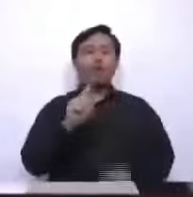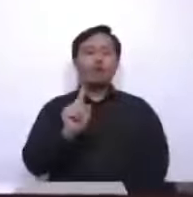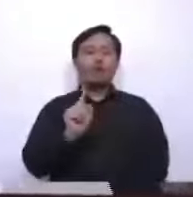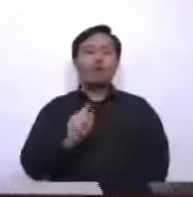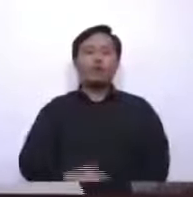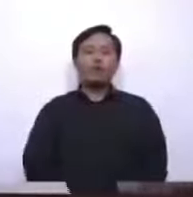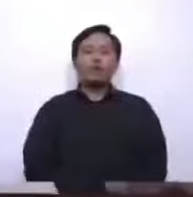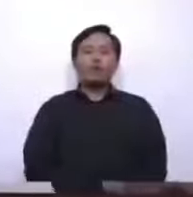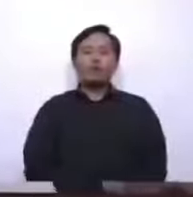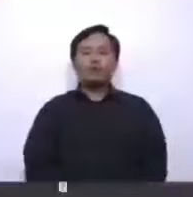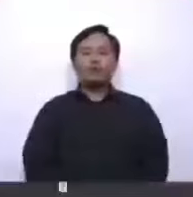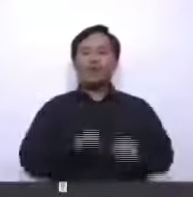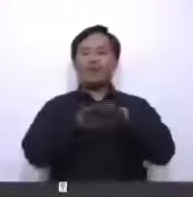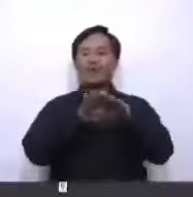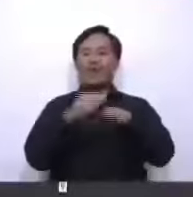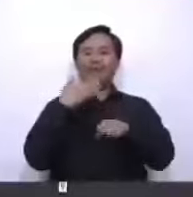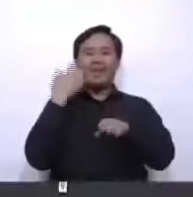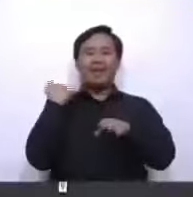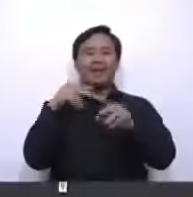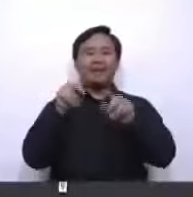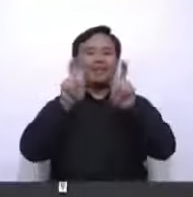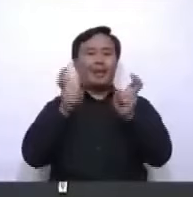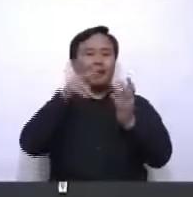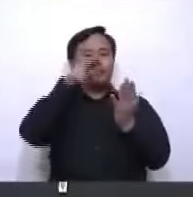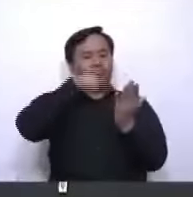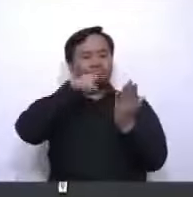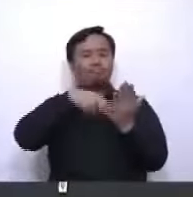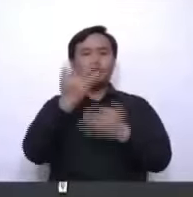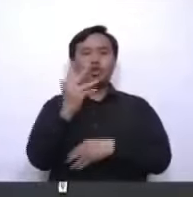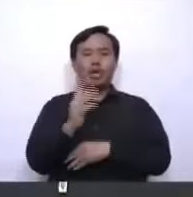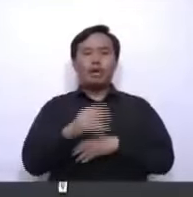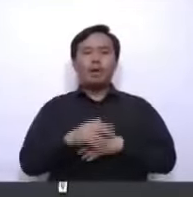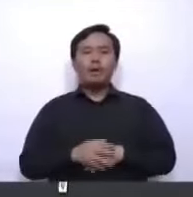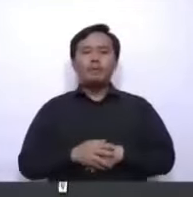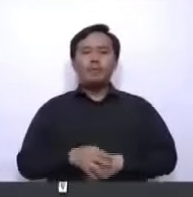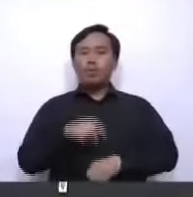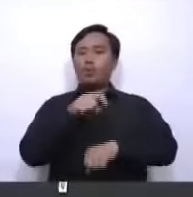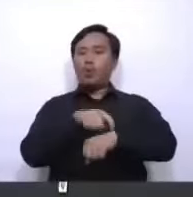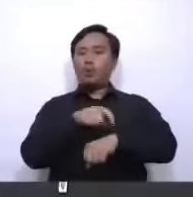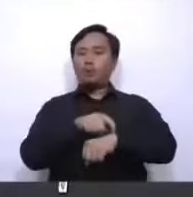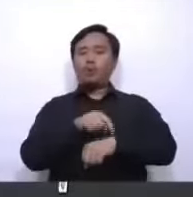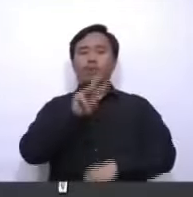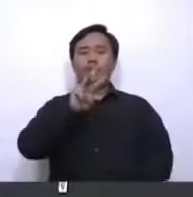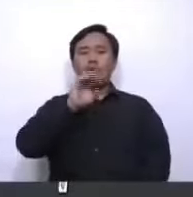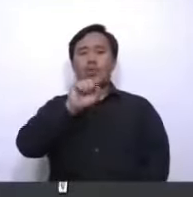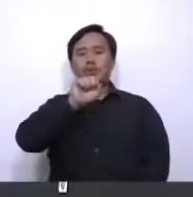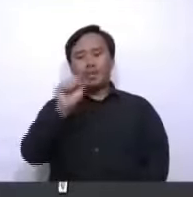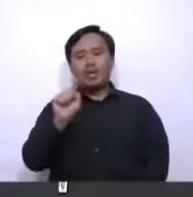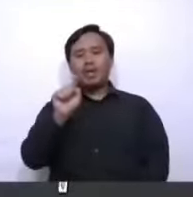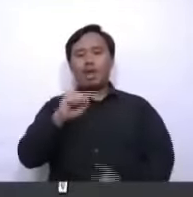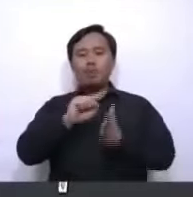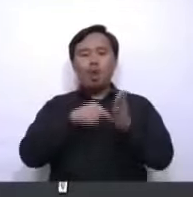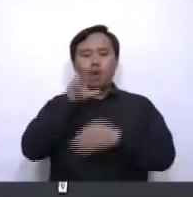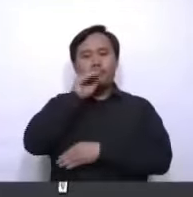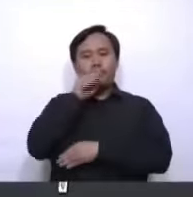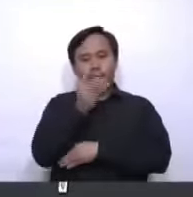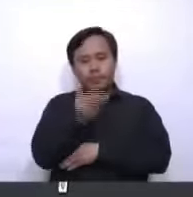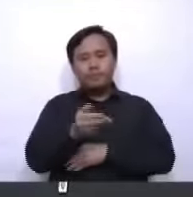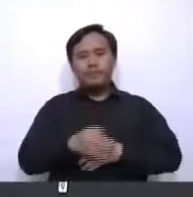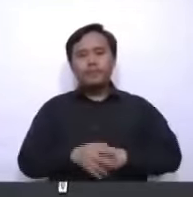1 sesuai dengan tema atau subtema yang saya bacakan tadi. Waktu Anda 30 detik dimulai sejak